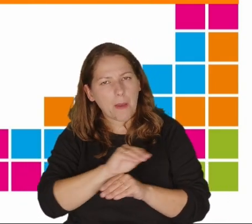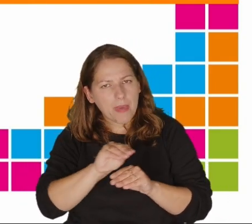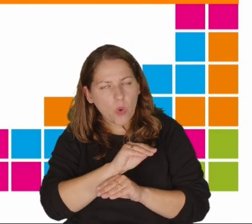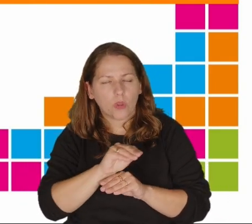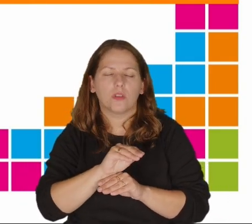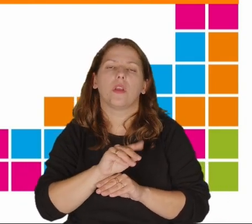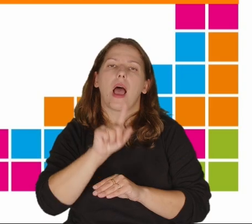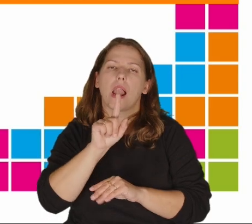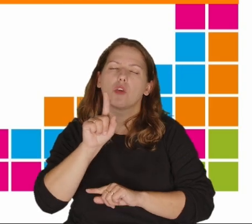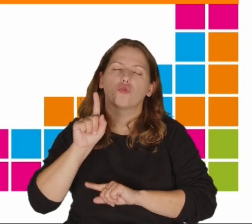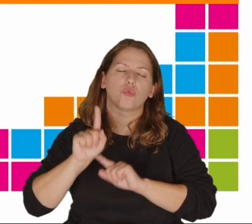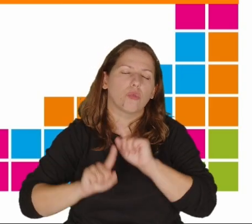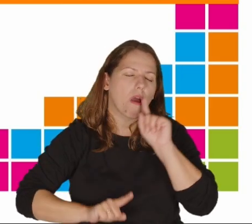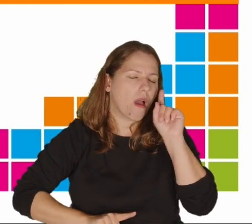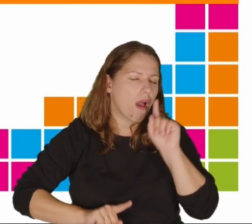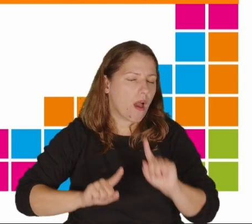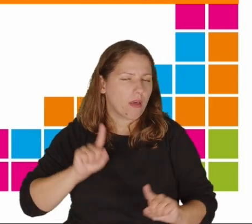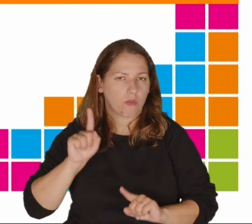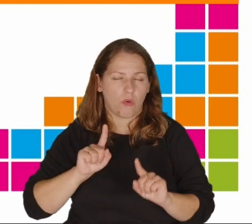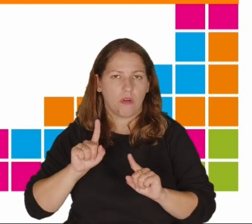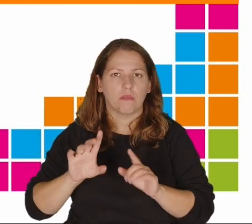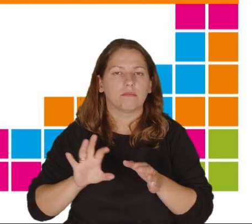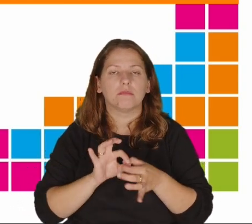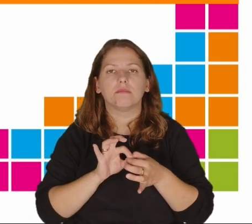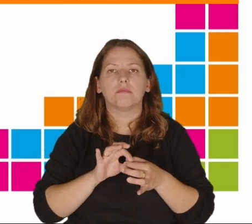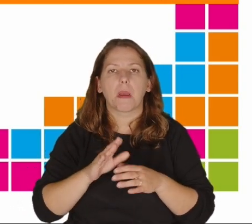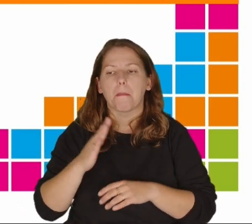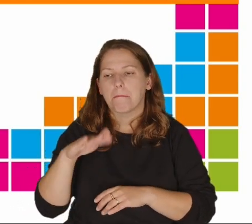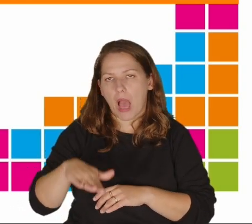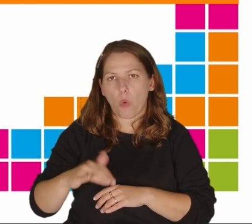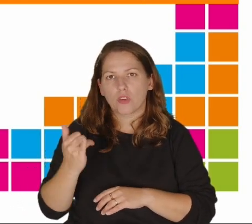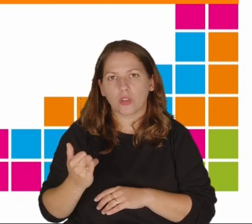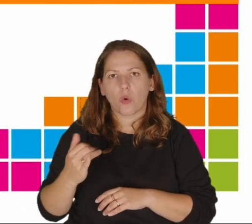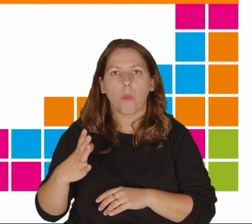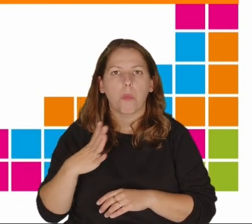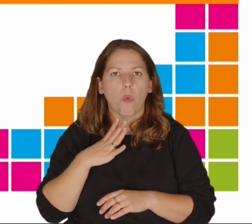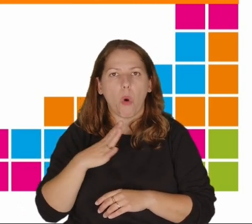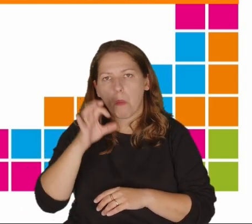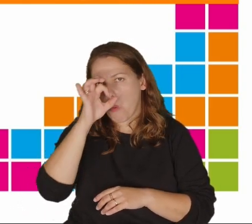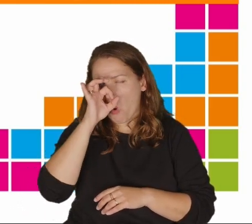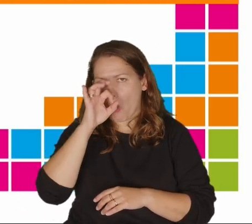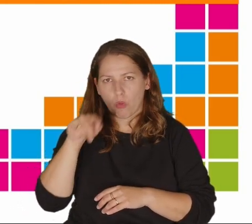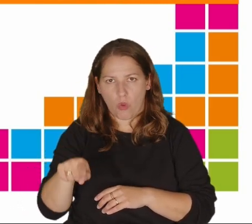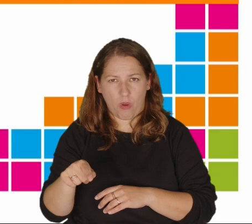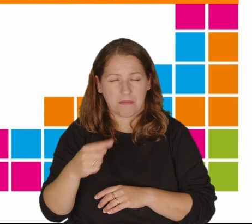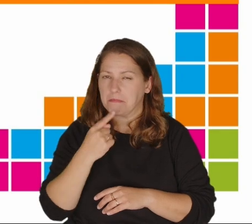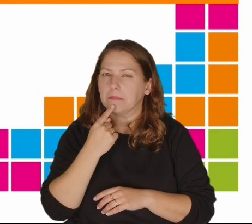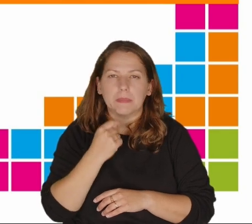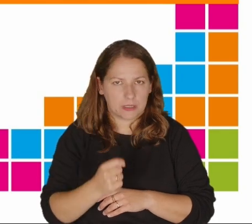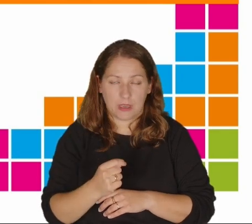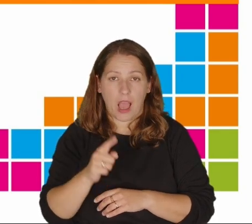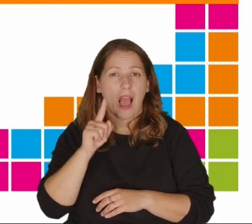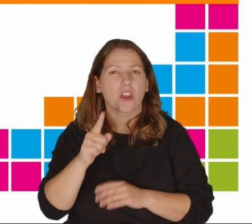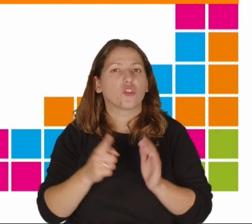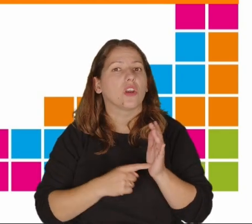ale rzadko w takim kontekście, że przychodzi małe dziecko, które miało kontakt z pornografią. Częściej to